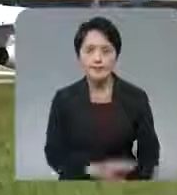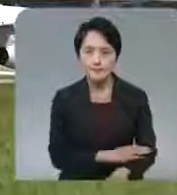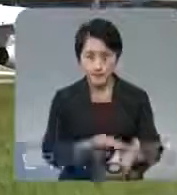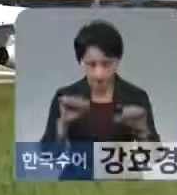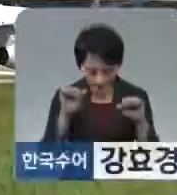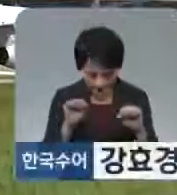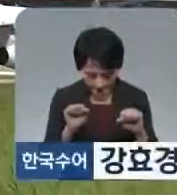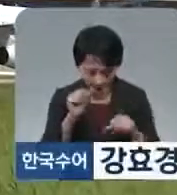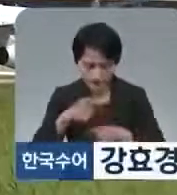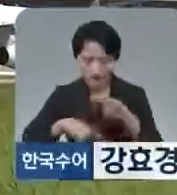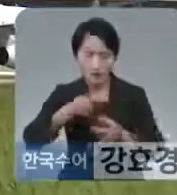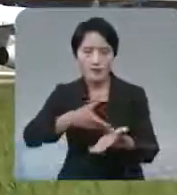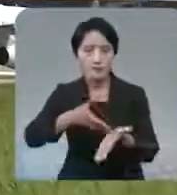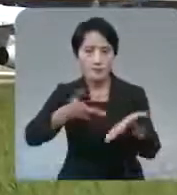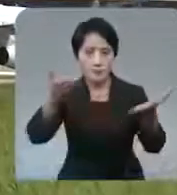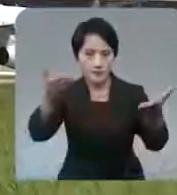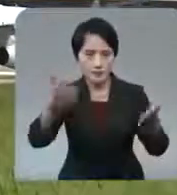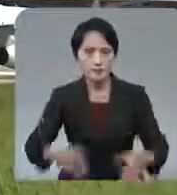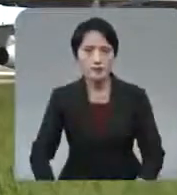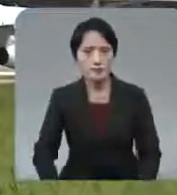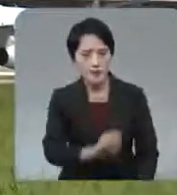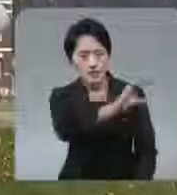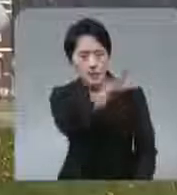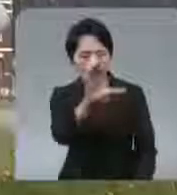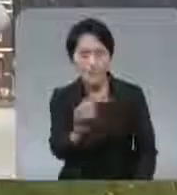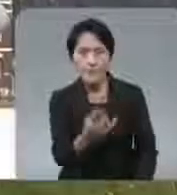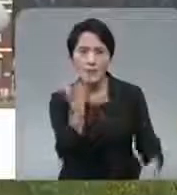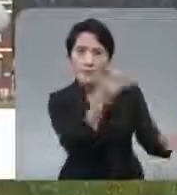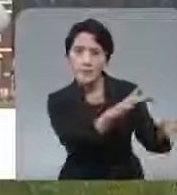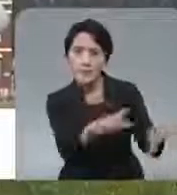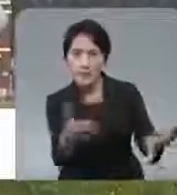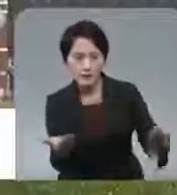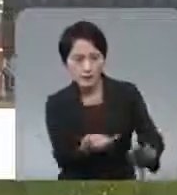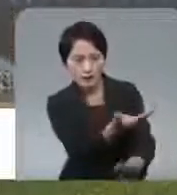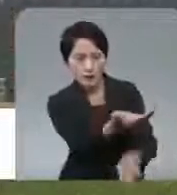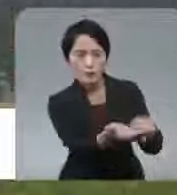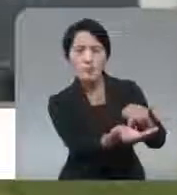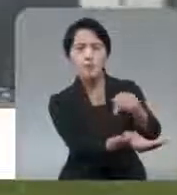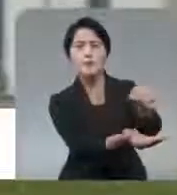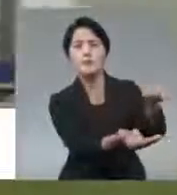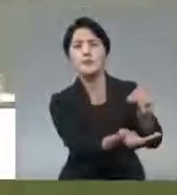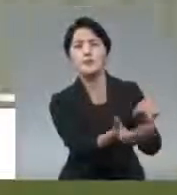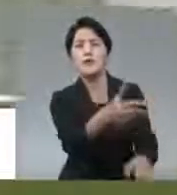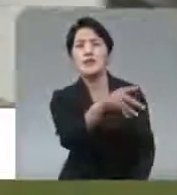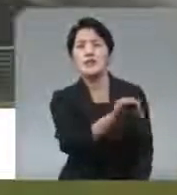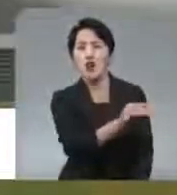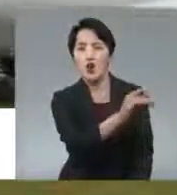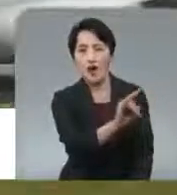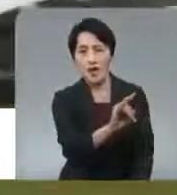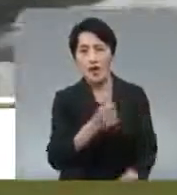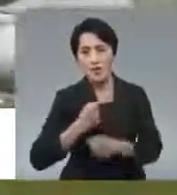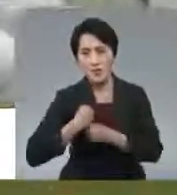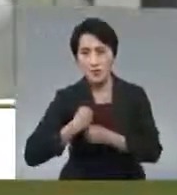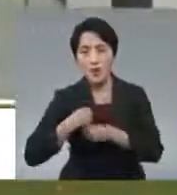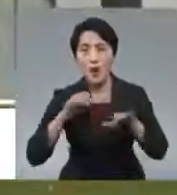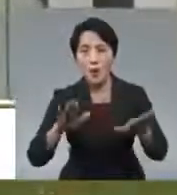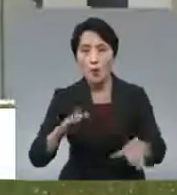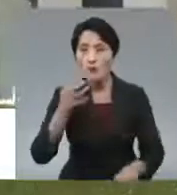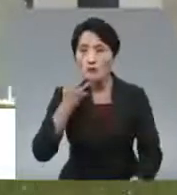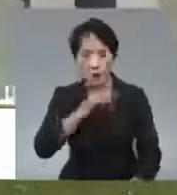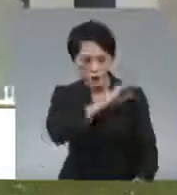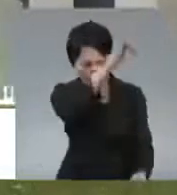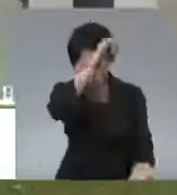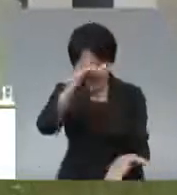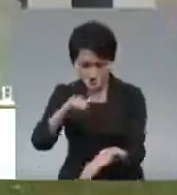lengah seluruh personel militer Uni congue Kontingen ke-34 yang dikirim ke perairan Afrika tiba di Korea Selatan pada Selasa